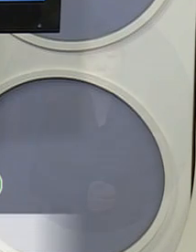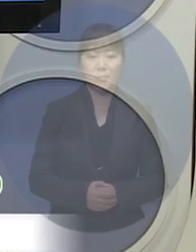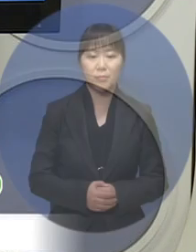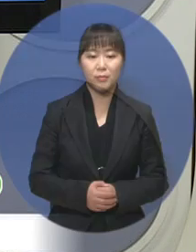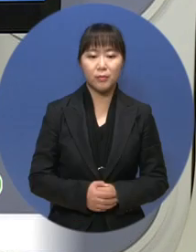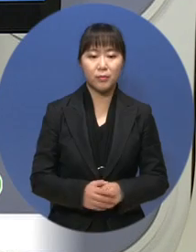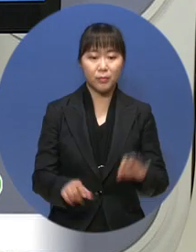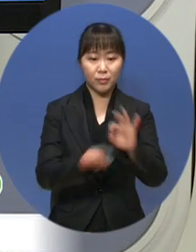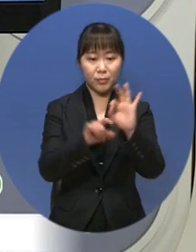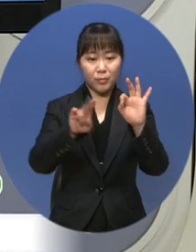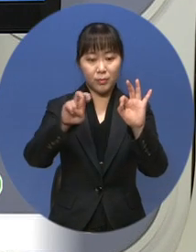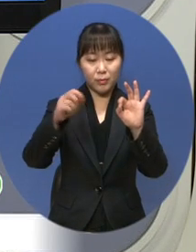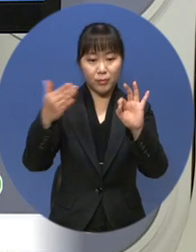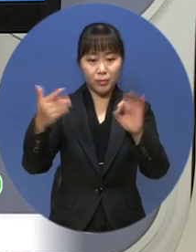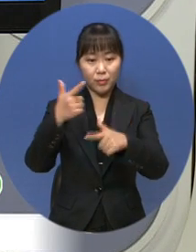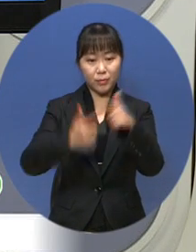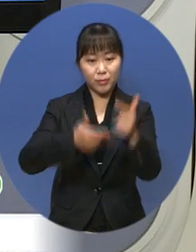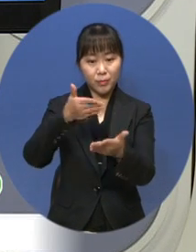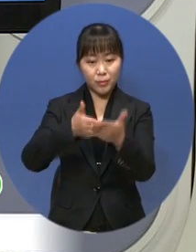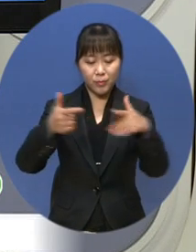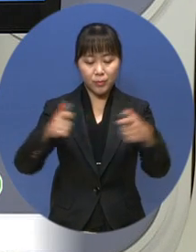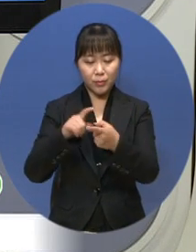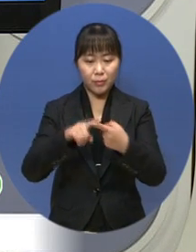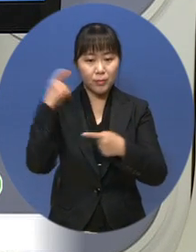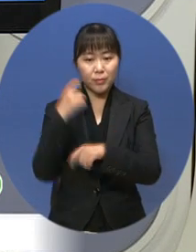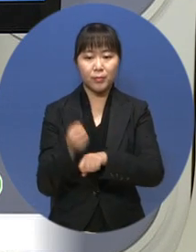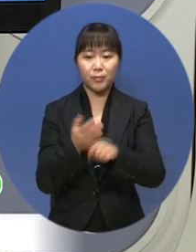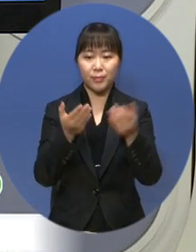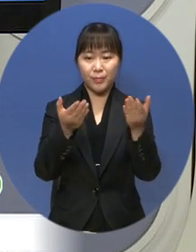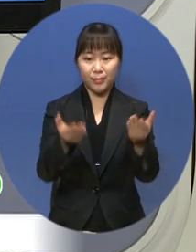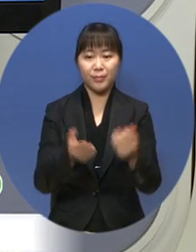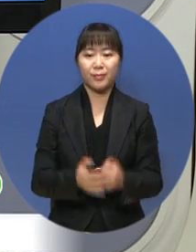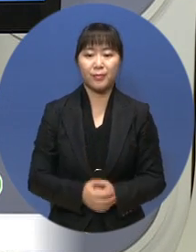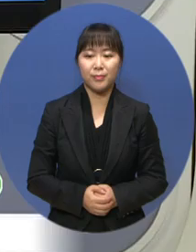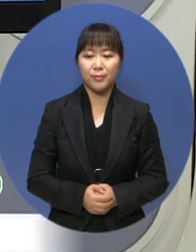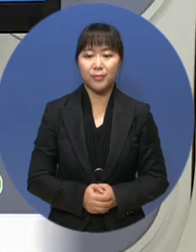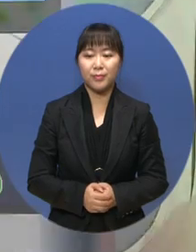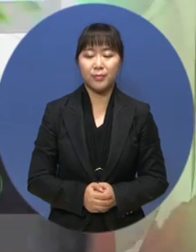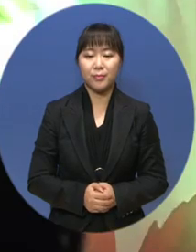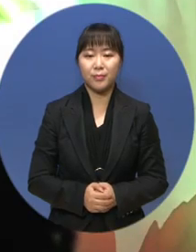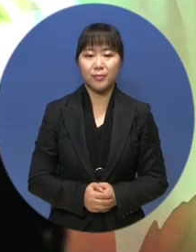10월 29일 목요일 만만한 뉴스는 지역 네트워크 소식으로 함께합니다.